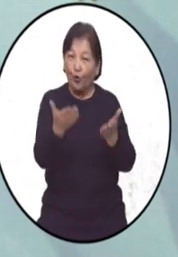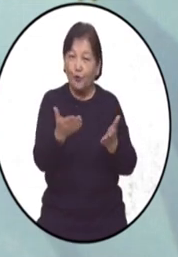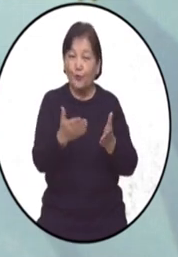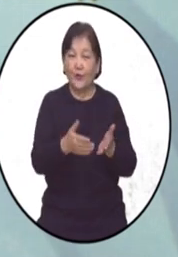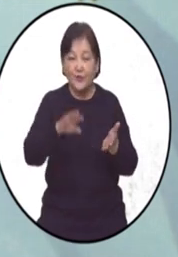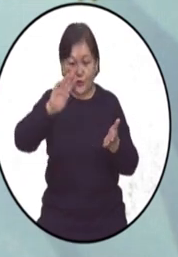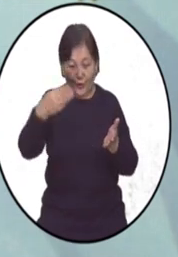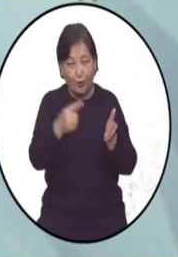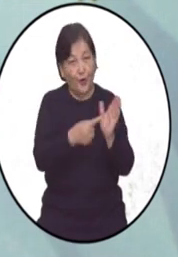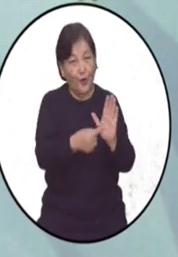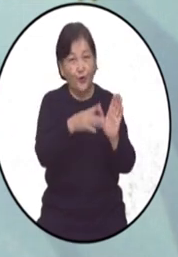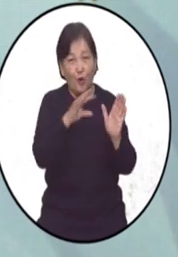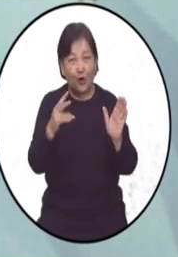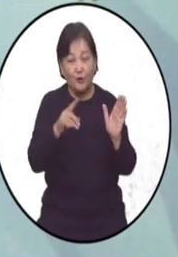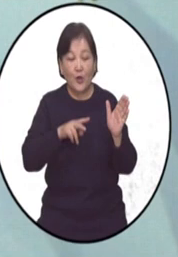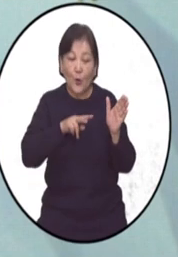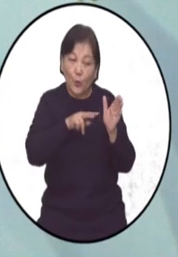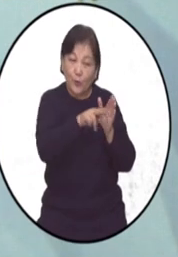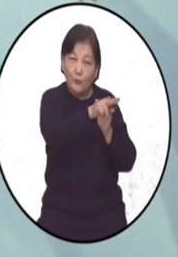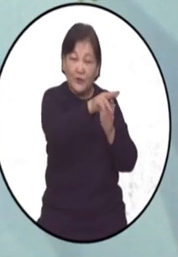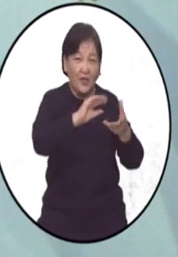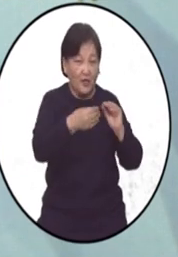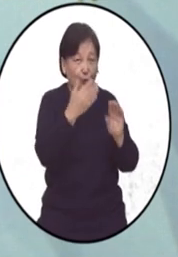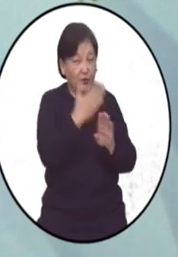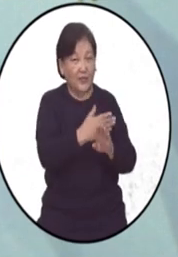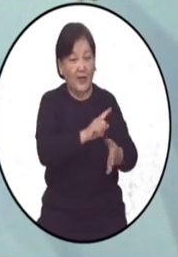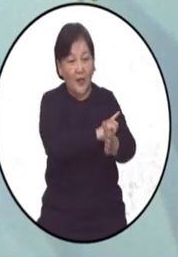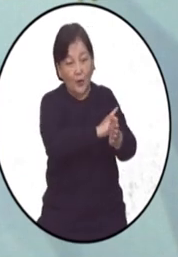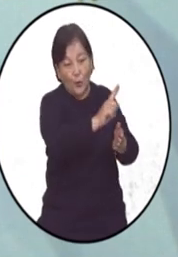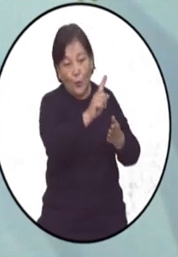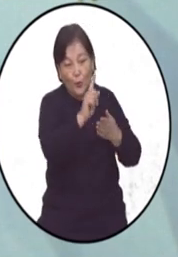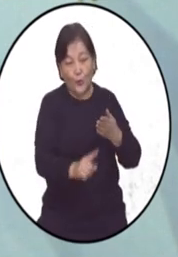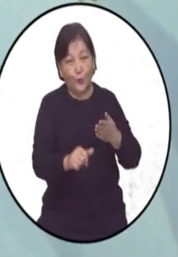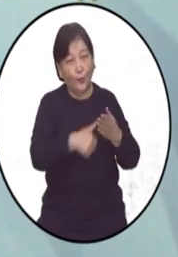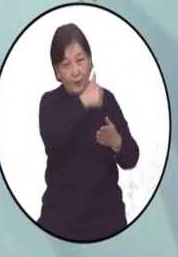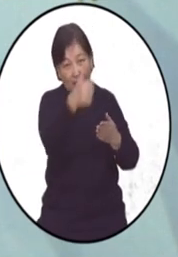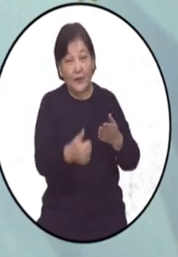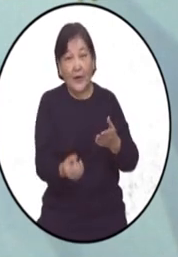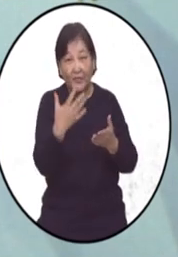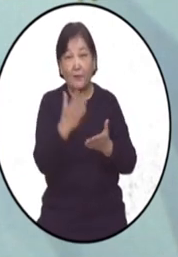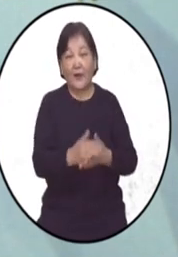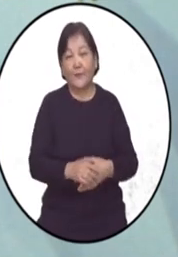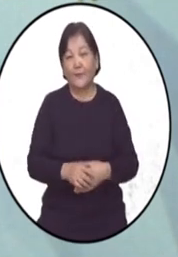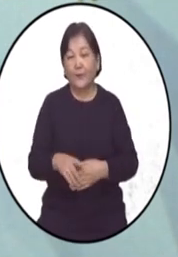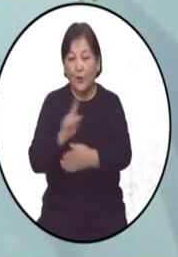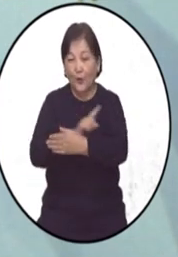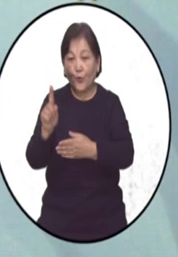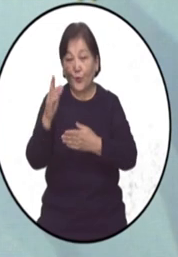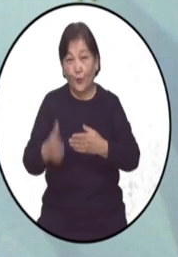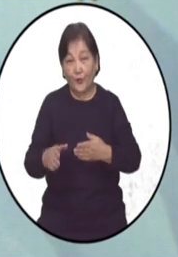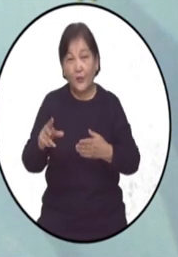тодорхой тооны үйлдэл хийсний дараа бол ямар нэгэн үр дүн гаргаж авдаг. За энийг бол алгоритмын үр дүнтэй байх чанар